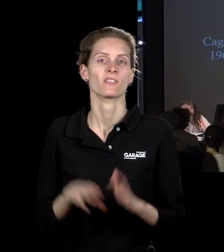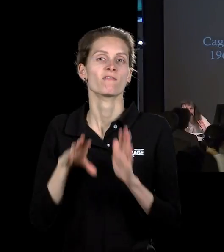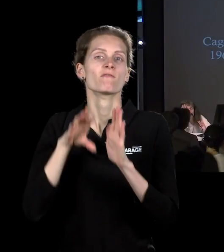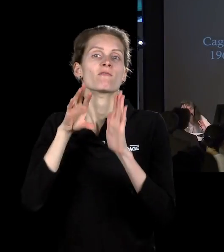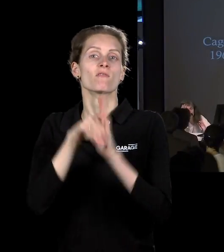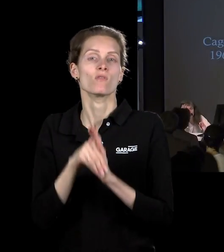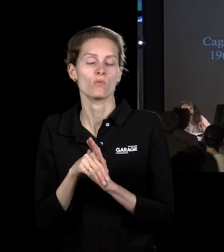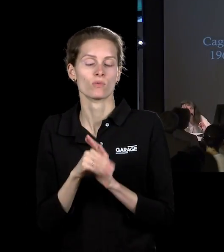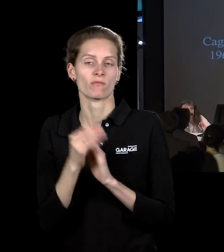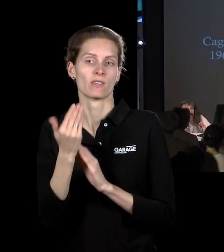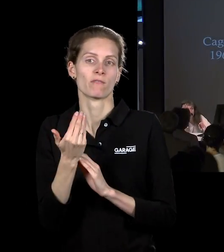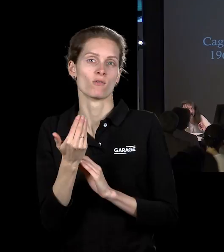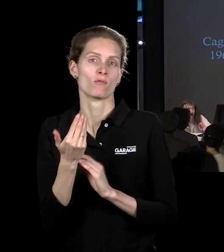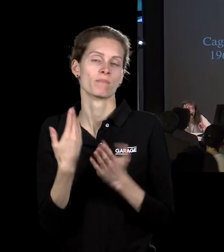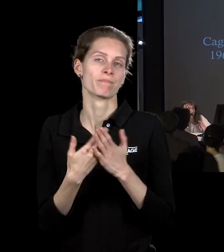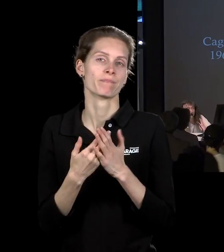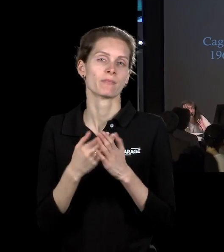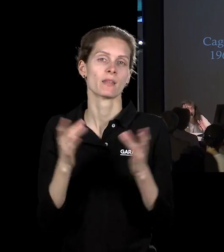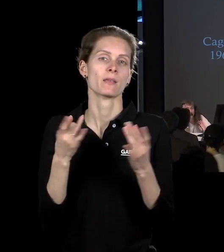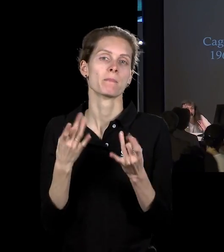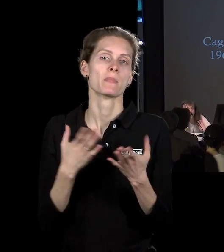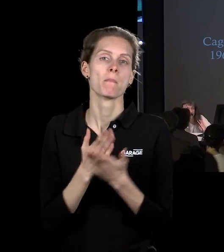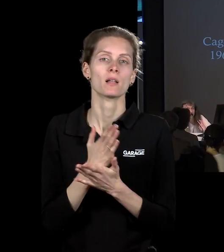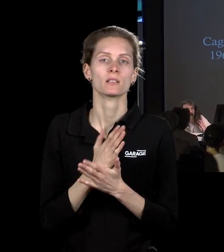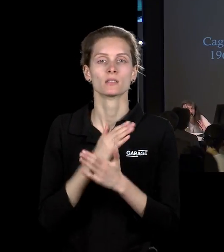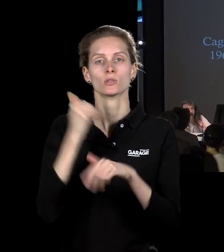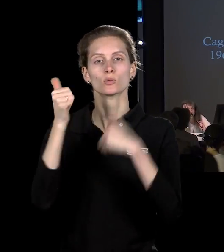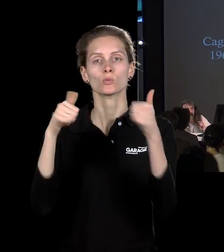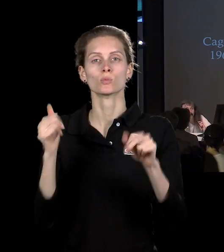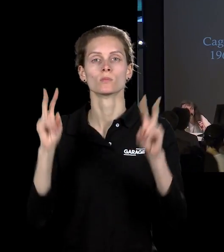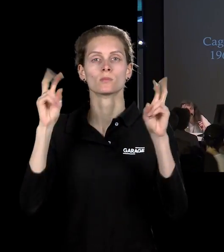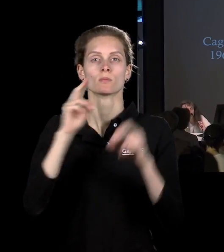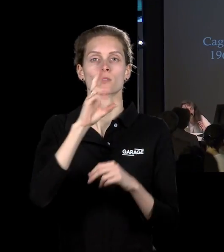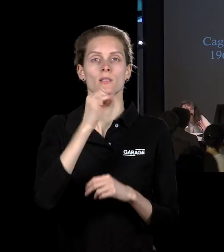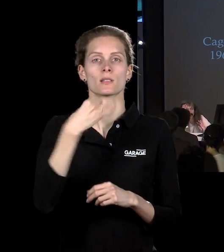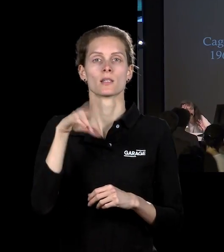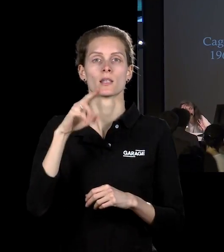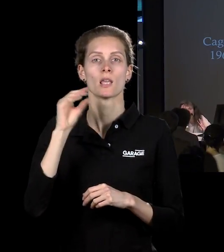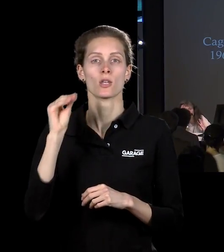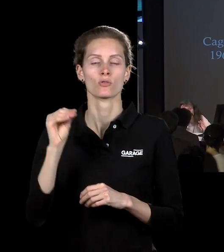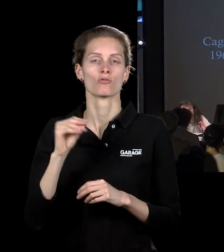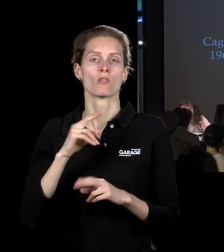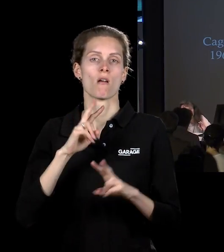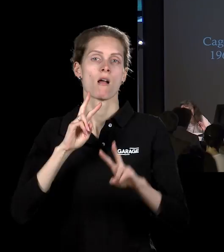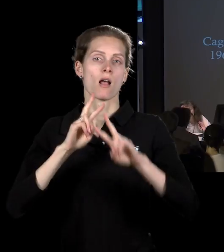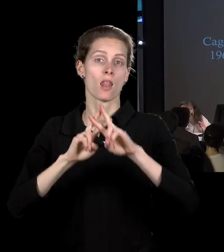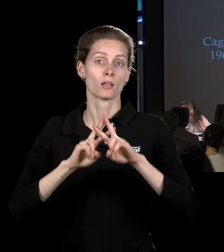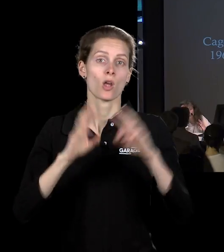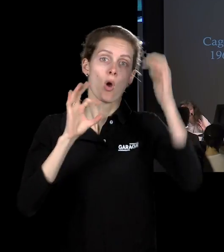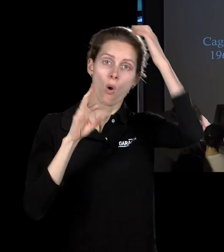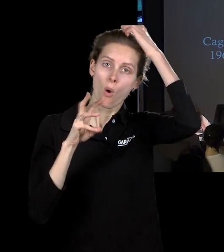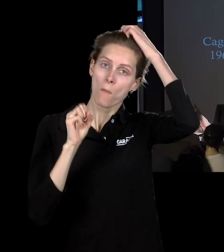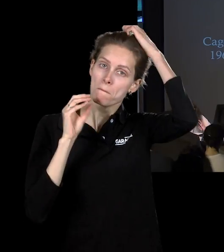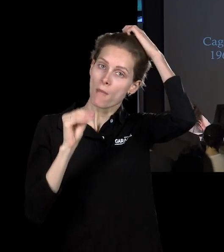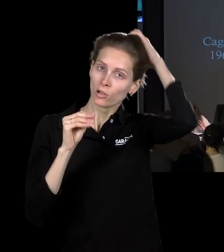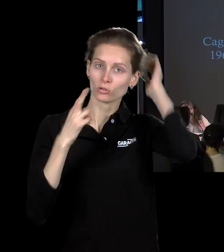такая минималистская скульптура, или вернее структура, которая называется «Кейдж». Это не только клетка, собственно говоря, это омаж Джону Кейджу,